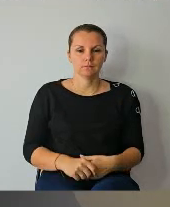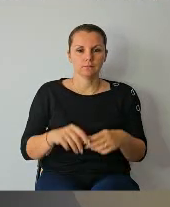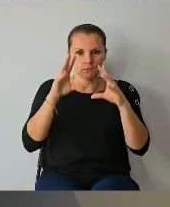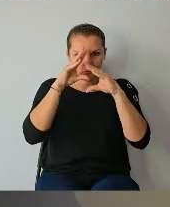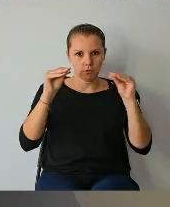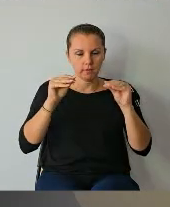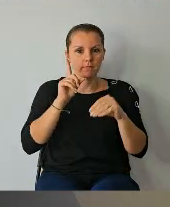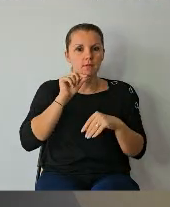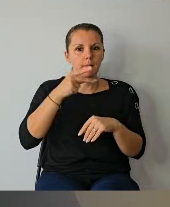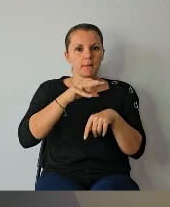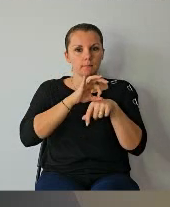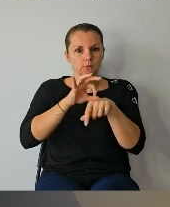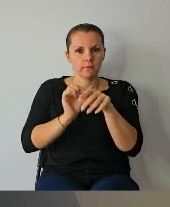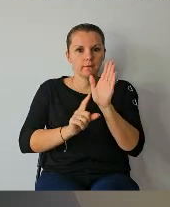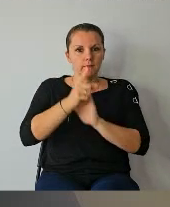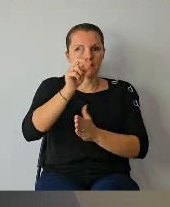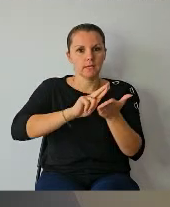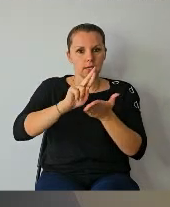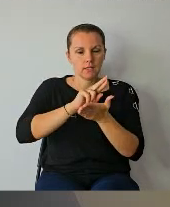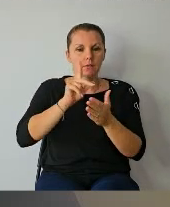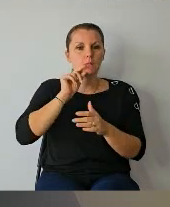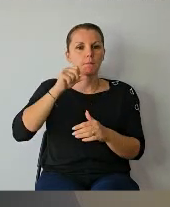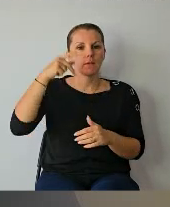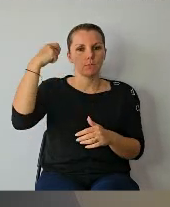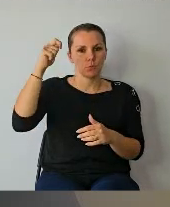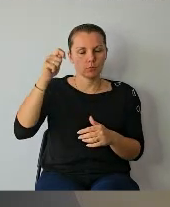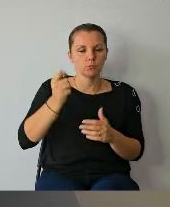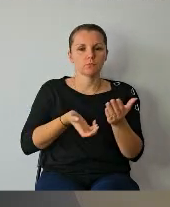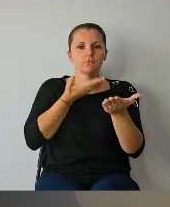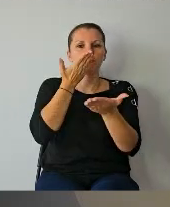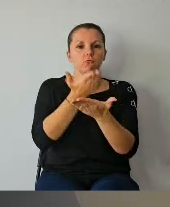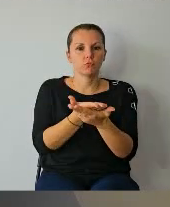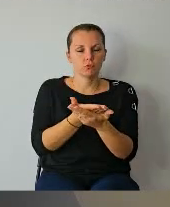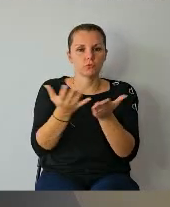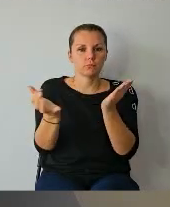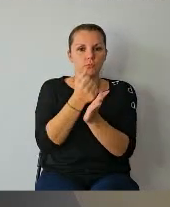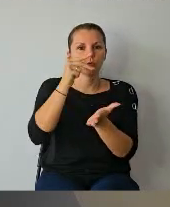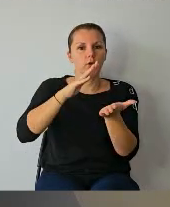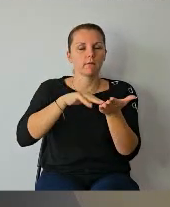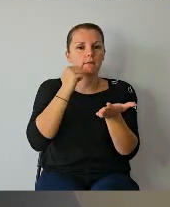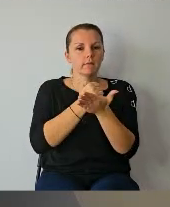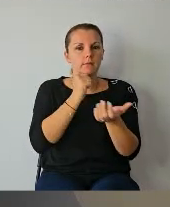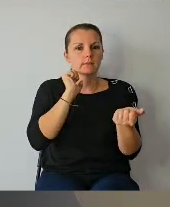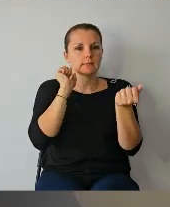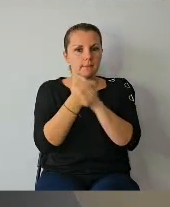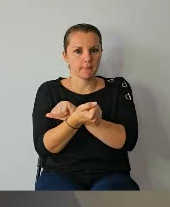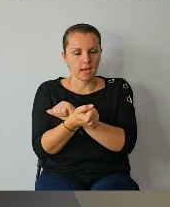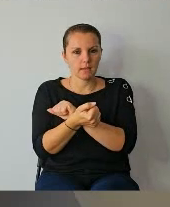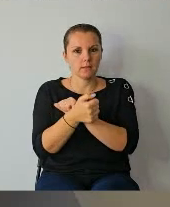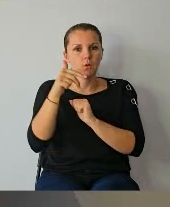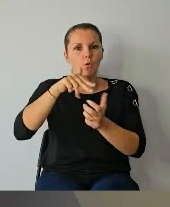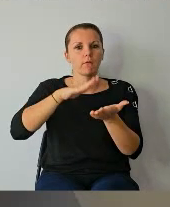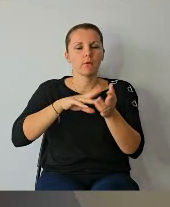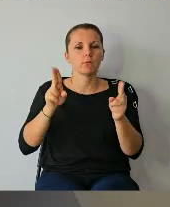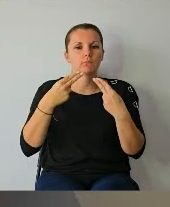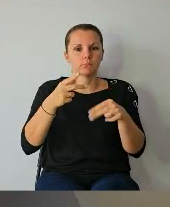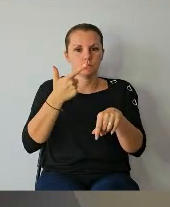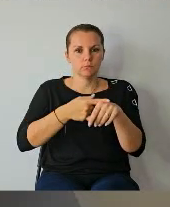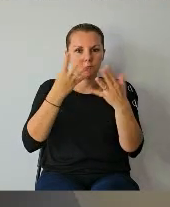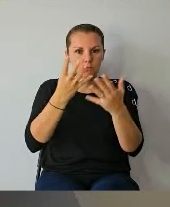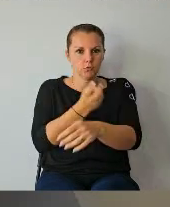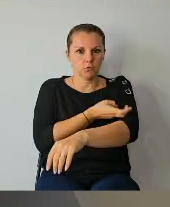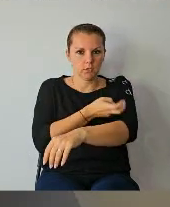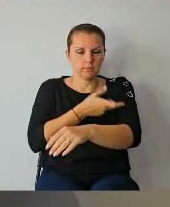Szanowny panie przewodniczący, Wysoka Rado, panie burmistrzu, wnoszę o podjęcie uchwały w sprawie zmiany uchwały z dnia